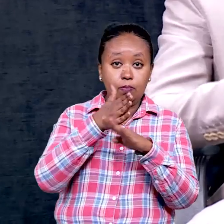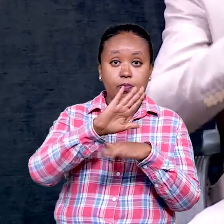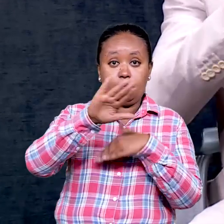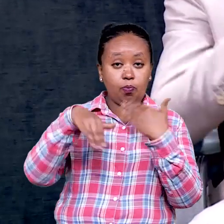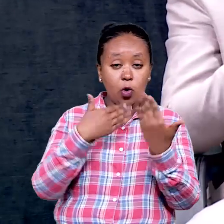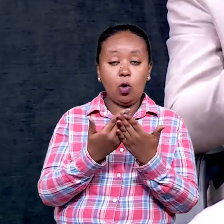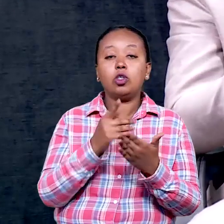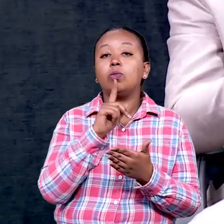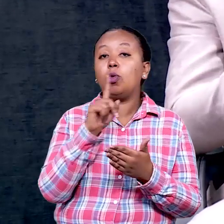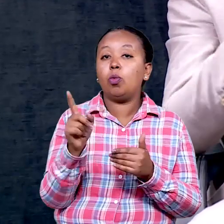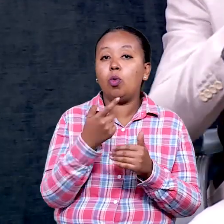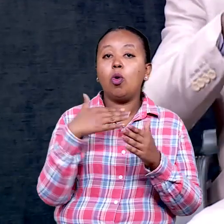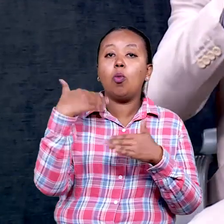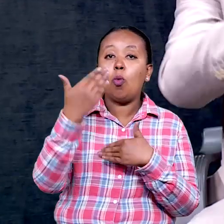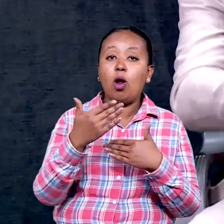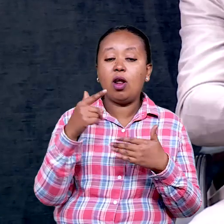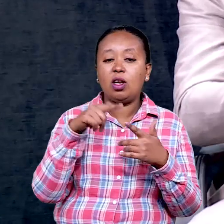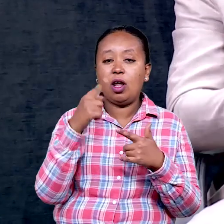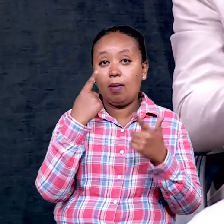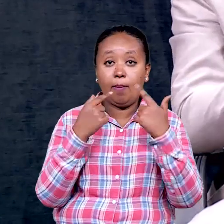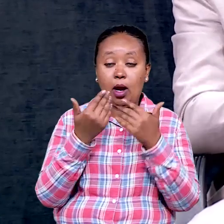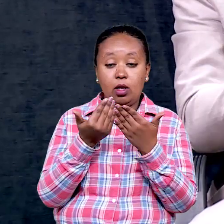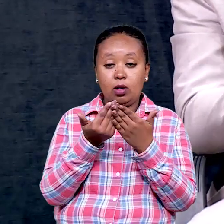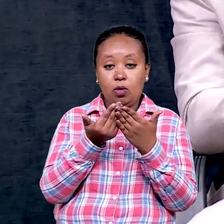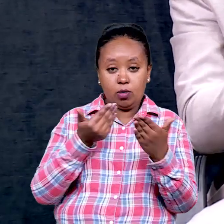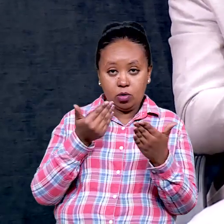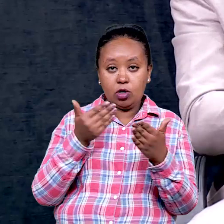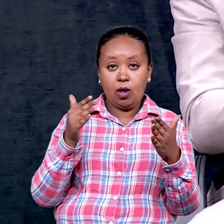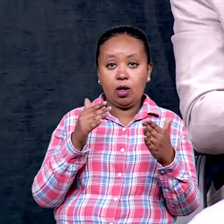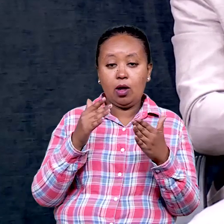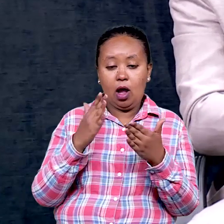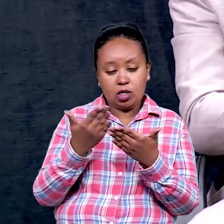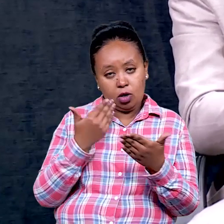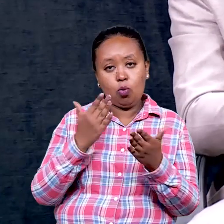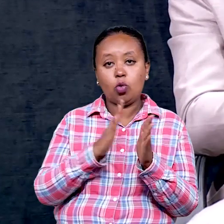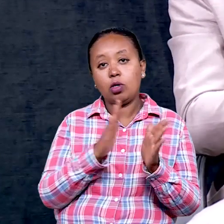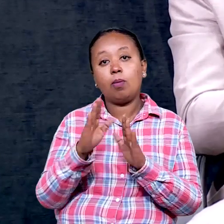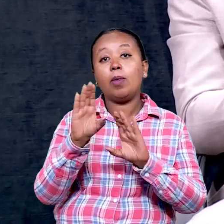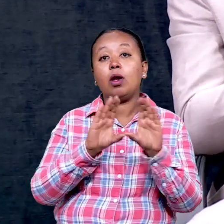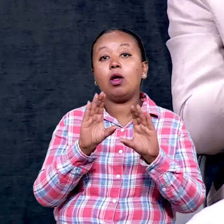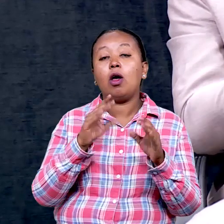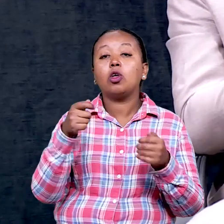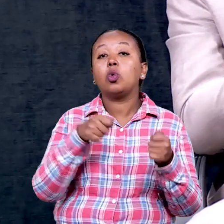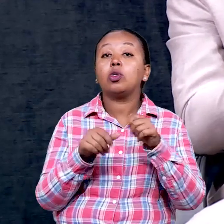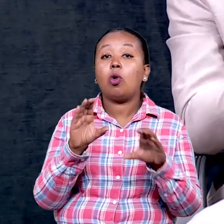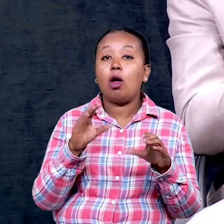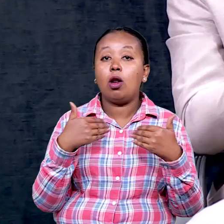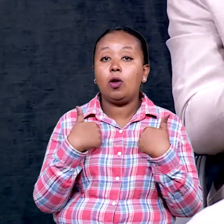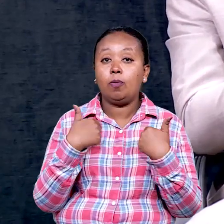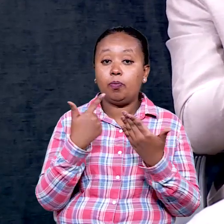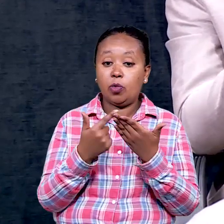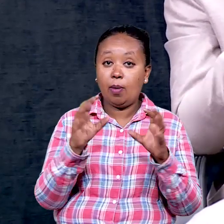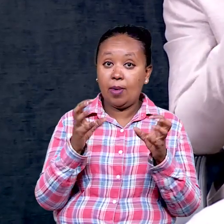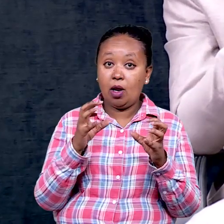ተሻሽለው ከወጡ በኋላ የሁላችንም ነው የሚሆኑት። በኋላ እንደገና እየየ ከማለት አስቀድሞ ከስሩ ሲዘጋጅ ማድረጉ አስተዋጽኦ አለው።